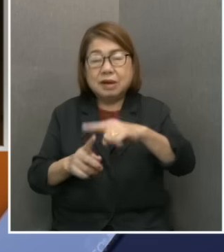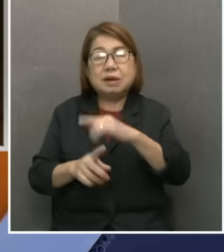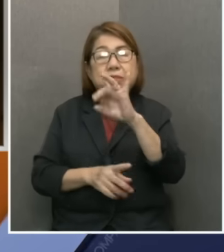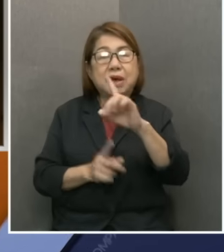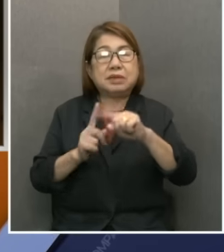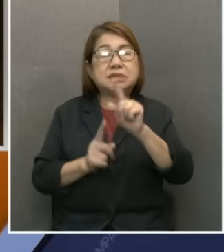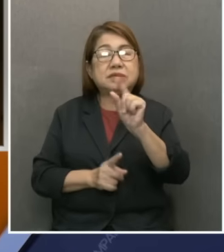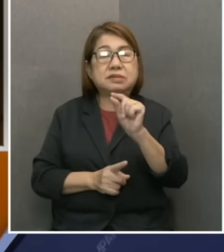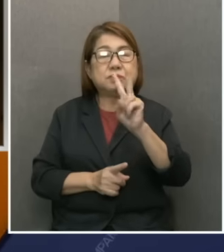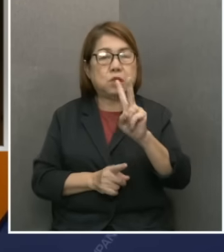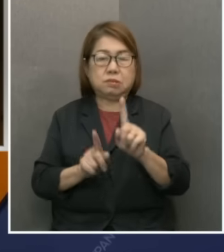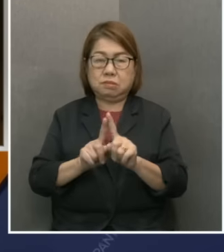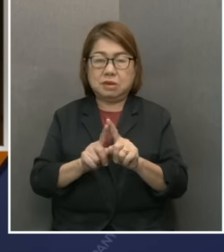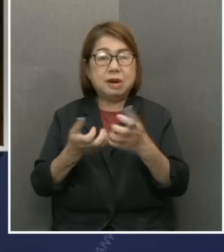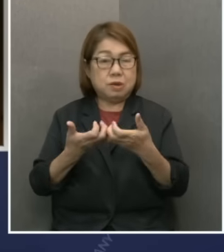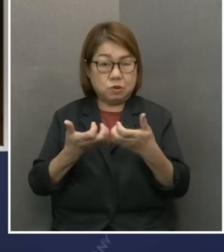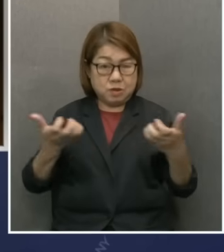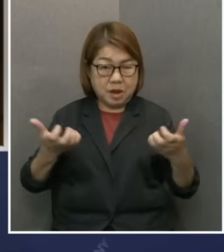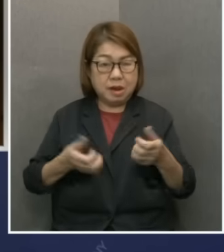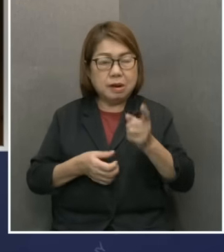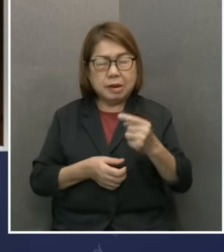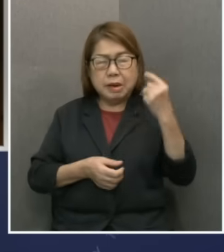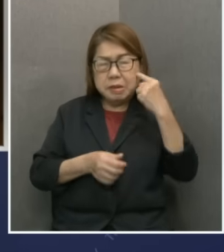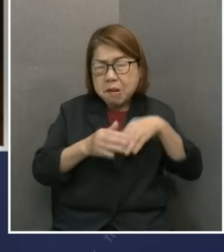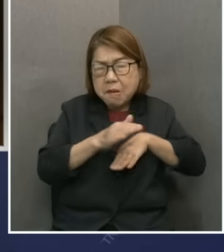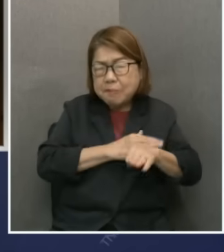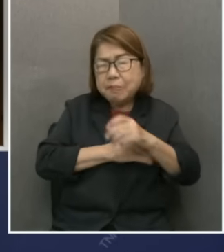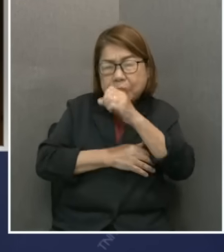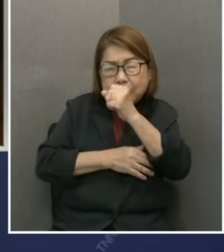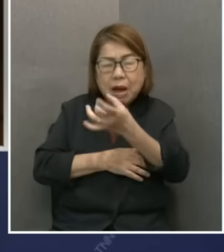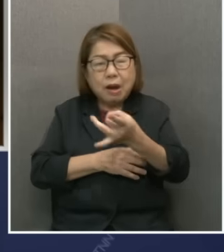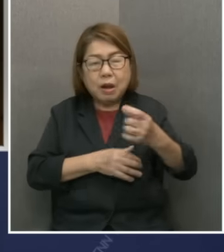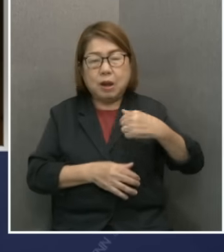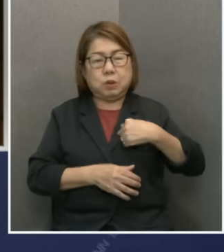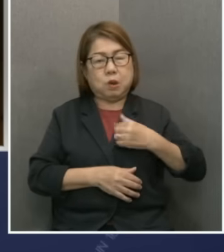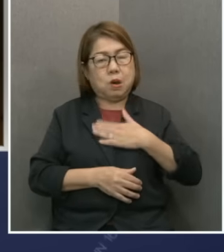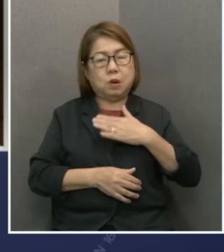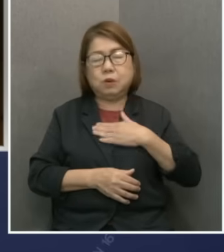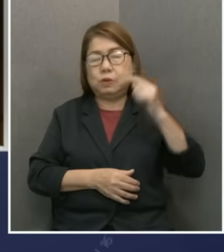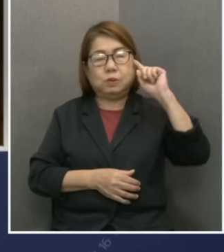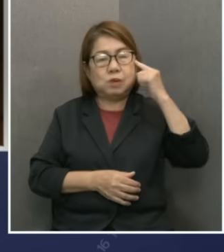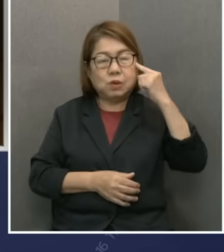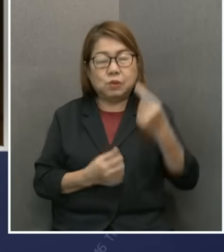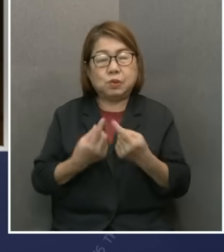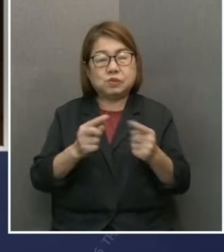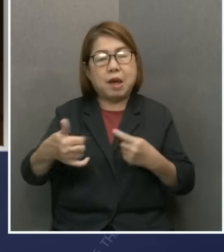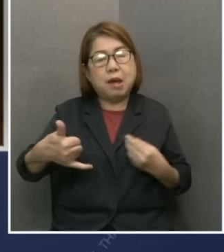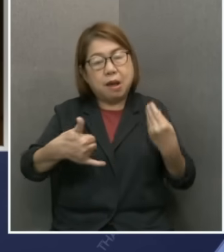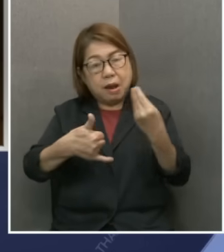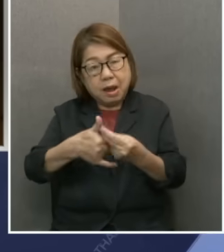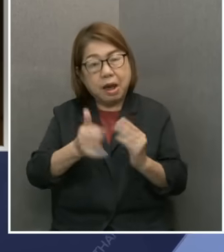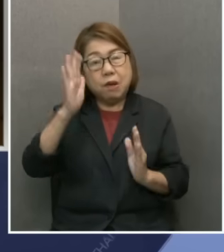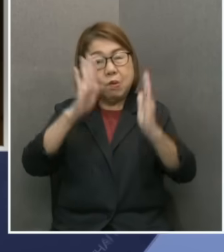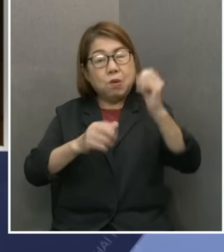หนึ่งใครจะมองว่ามีเบื้องหน้าเบื้องลึกเบื้องหลังอย่างไรส่วนตัวไม่ทราบแต่ถือว่าการโหวตเลือกนายก